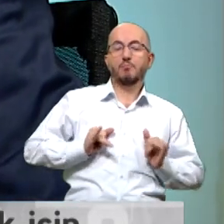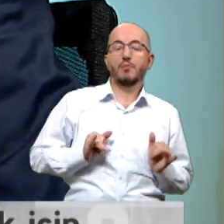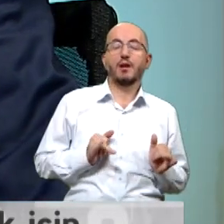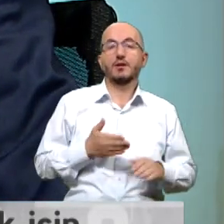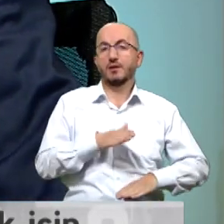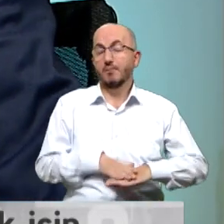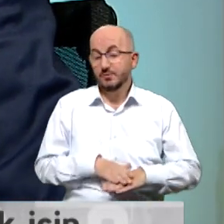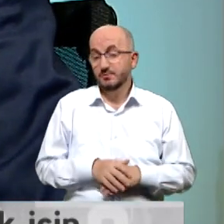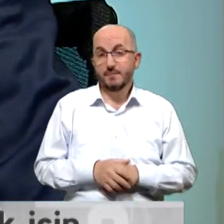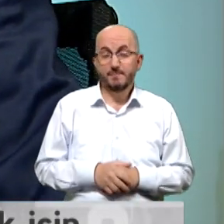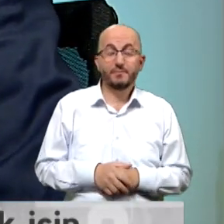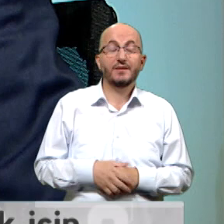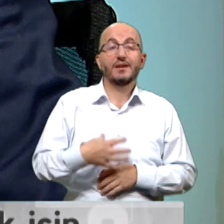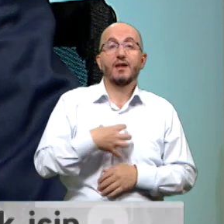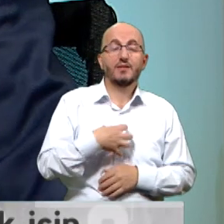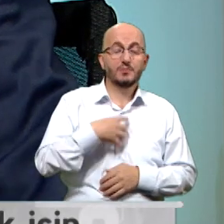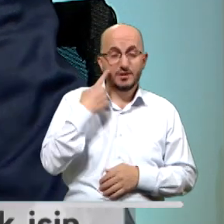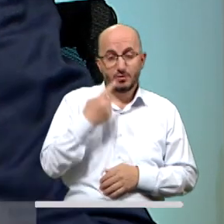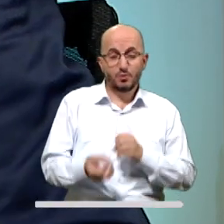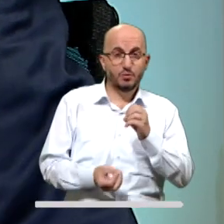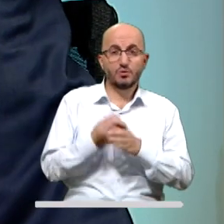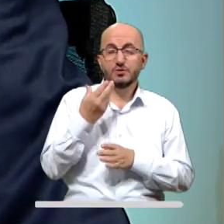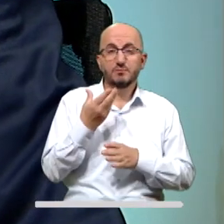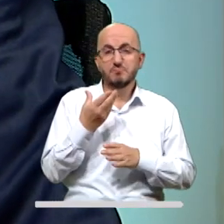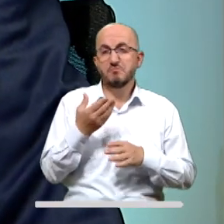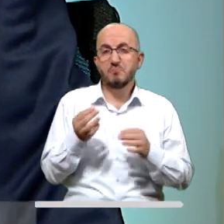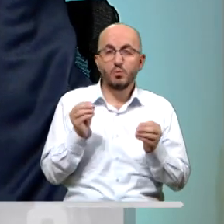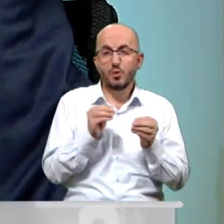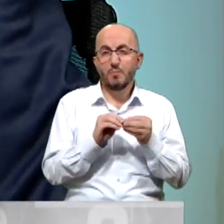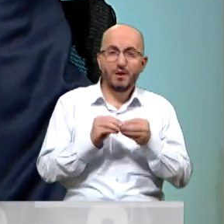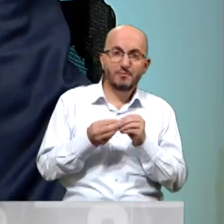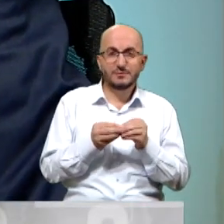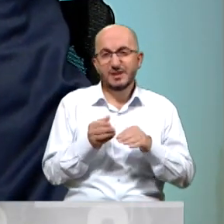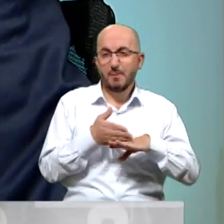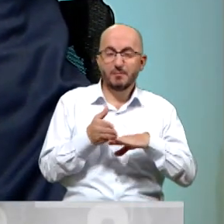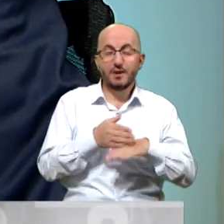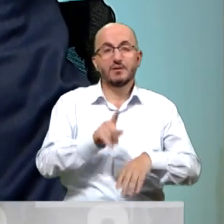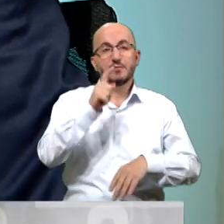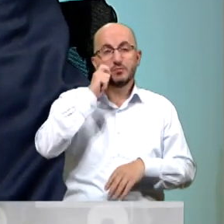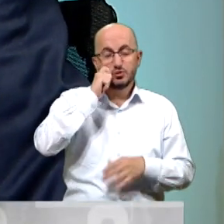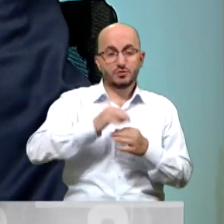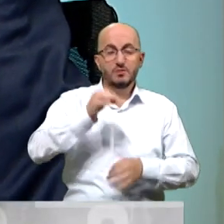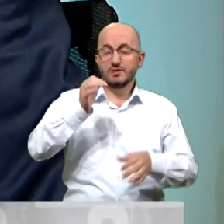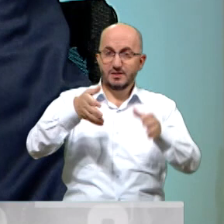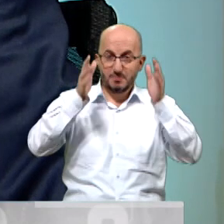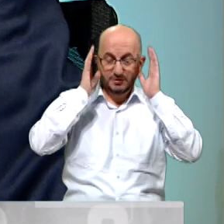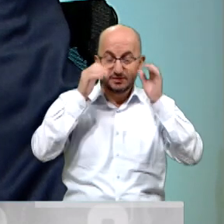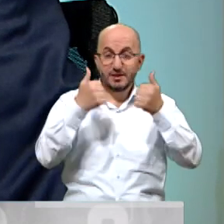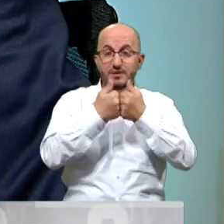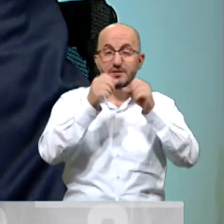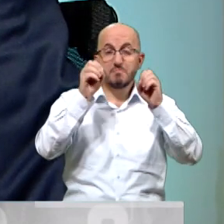Yani kendimize göre üreteceğimiz mazeretlerle bir Müslümanın namazının